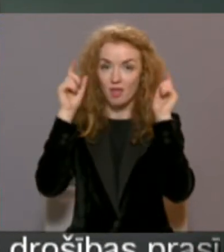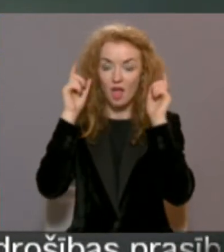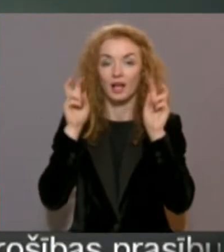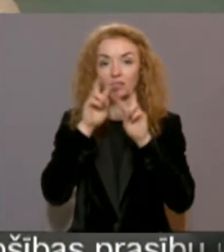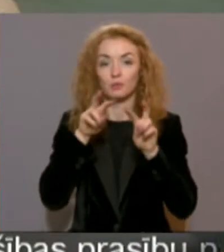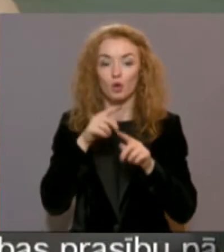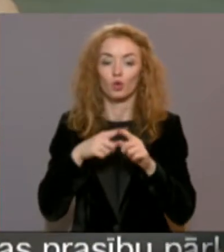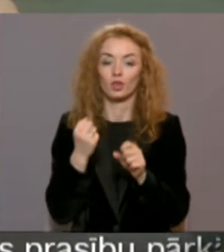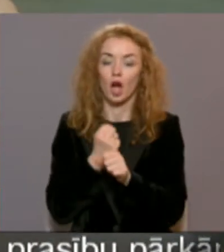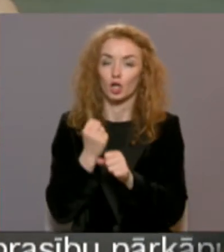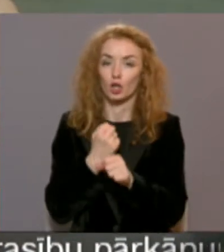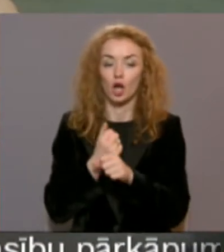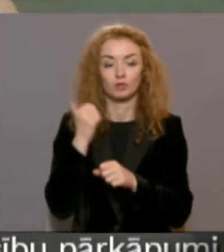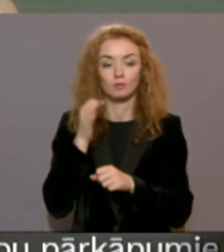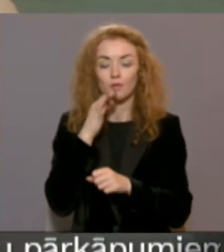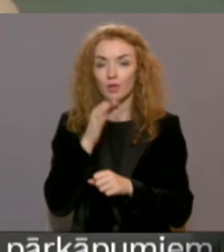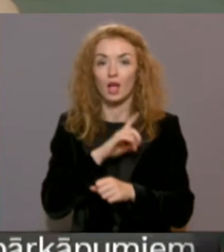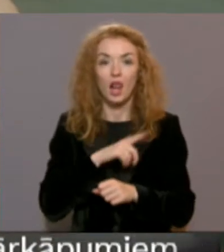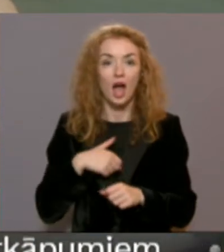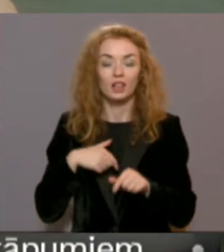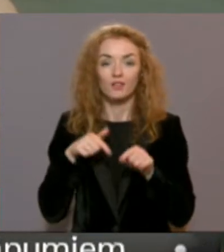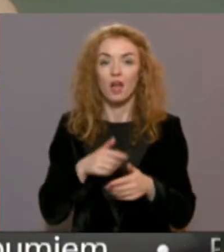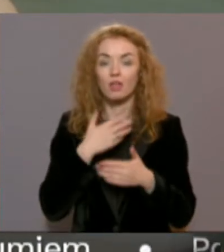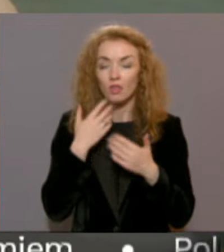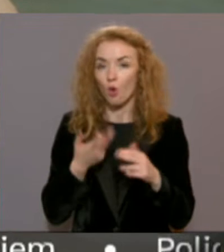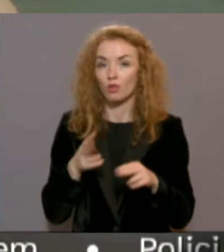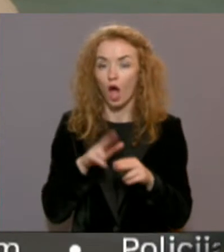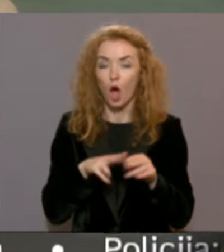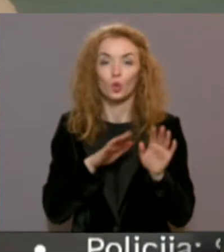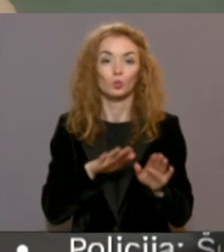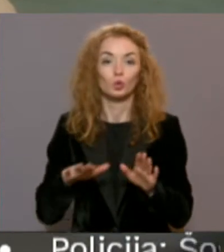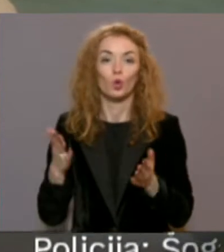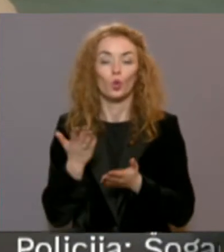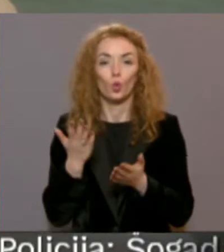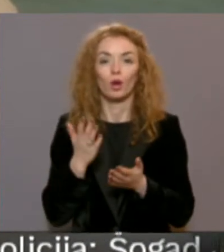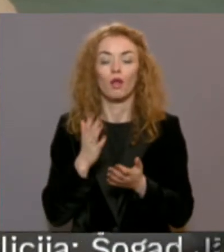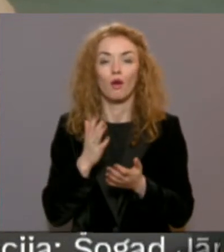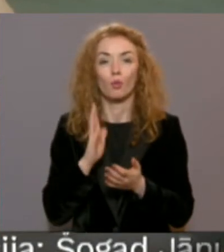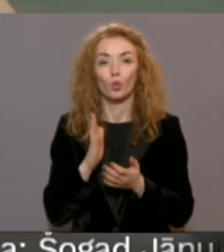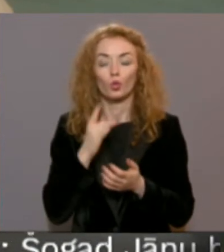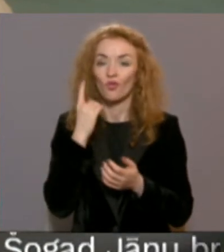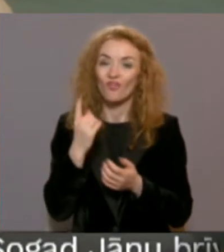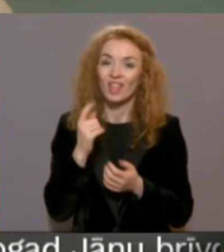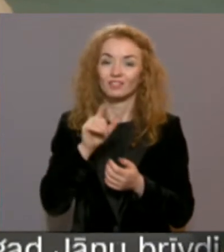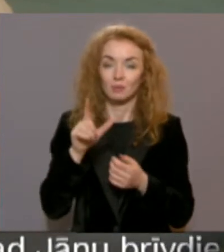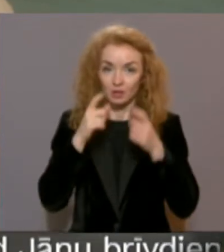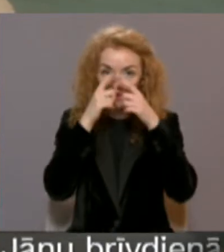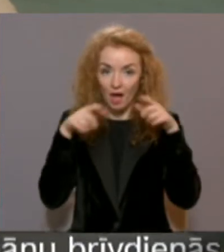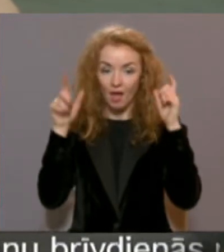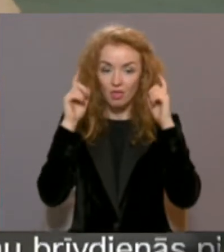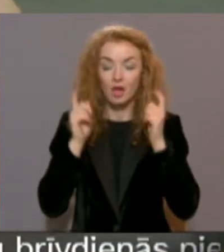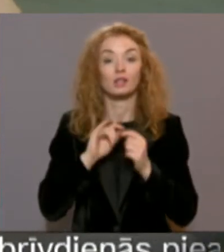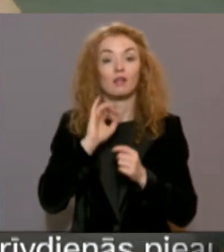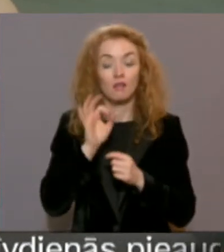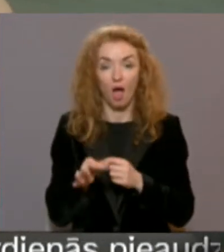darināšanai. Nu, nav tādu Latvijā muzeju, kuros nebūtu kaut viens lielvārdas vainags, piemēram.